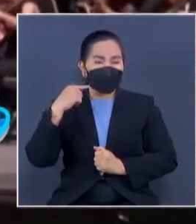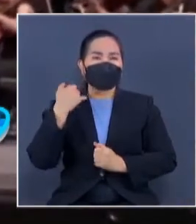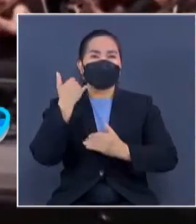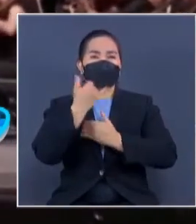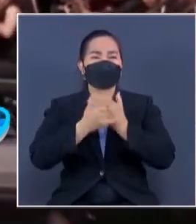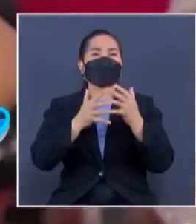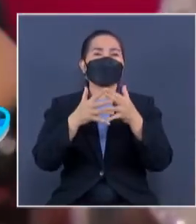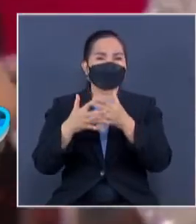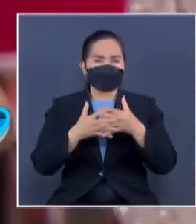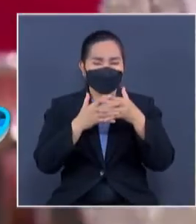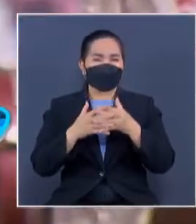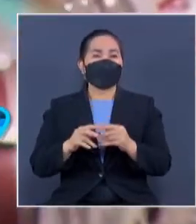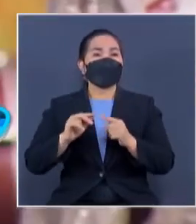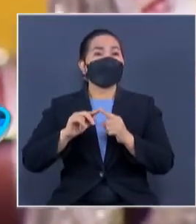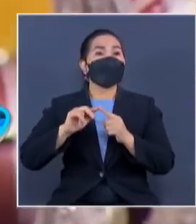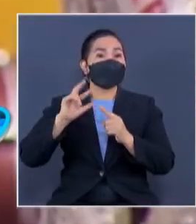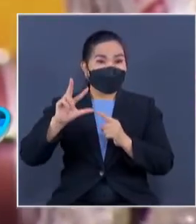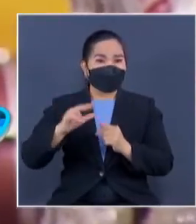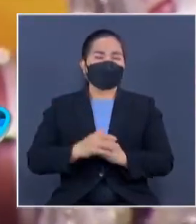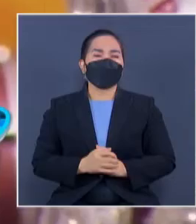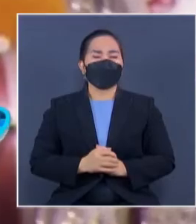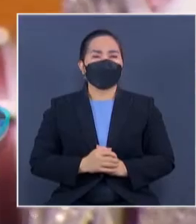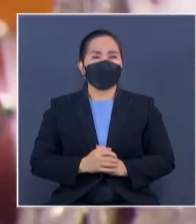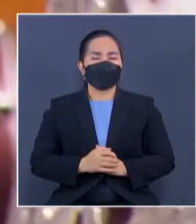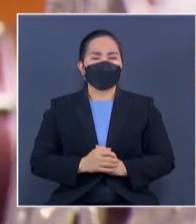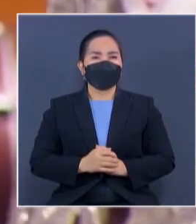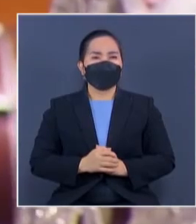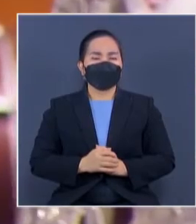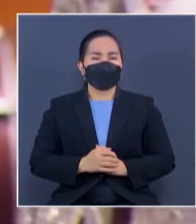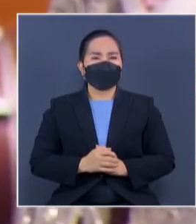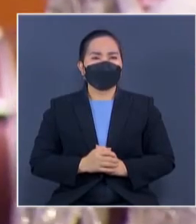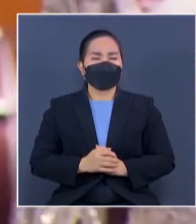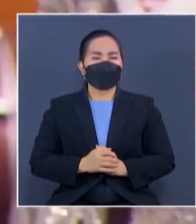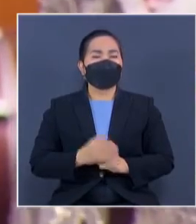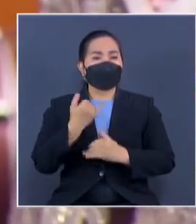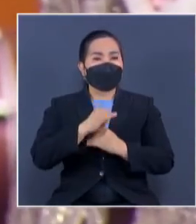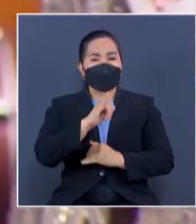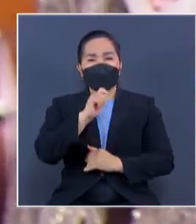ณรัฐอเมริกาและรองอันดับ2เป็นของโอลิเวียยาจาก Ivory Coast ค่ะ